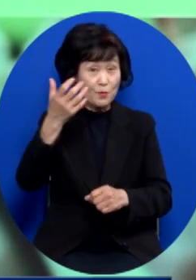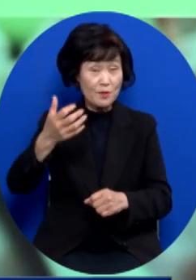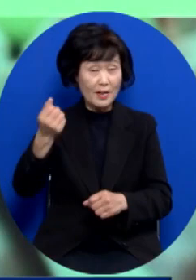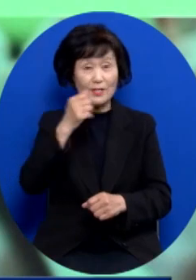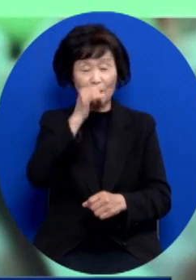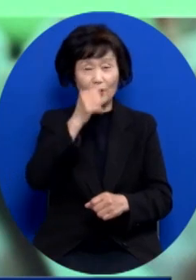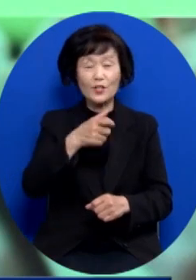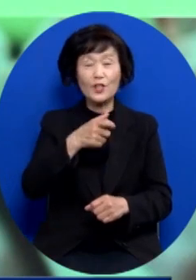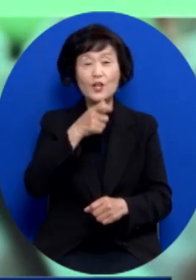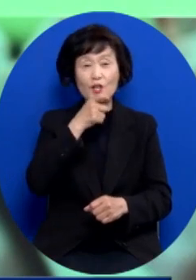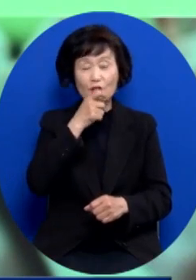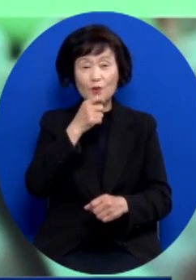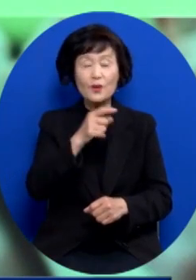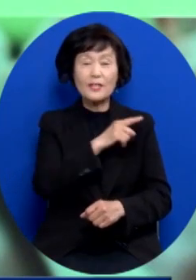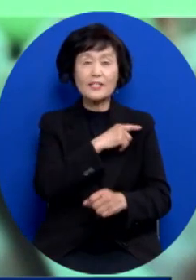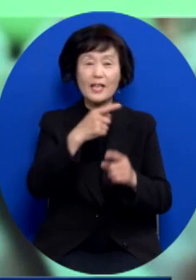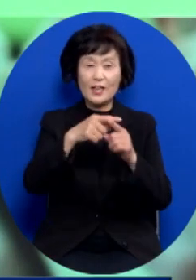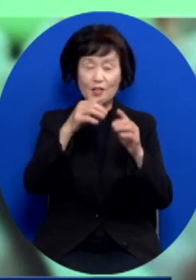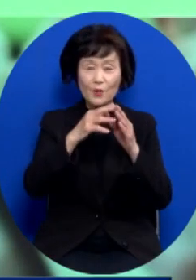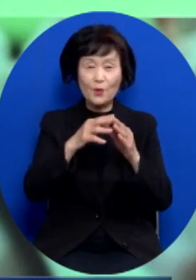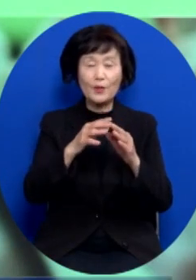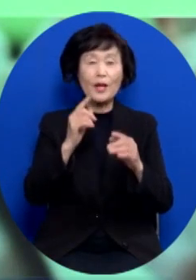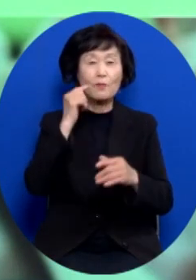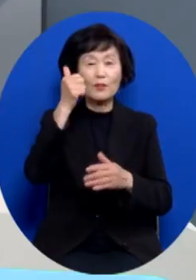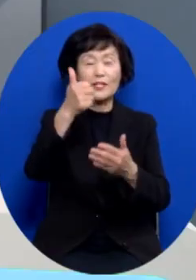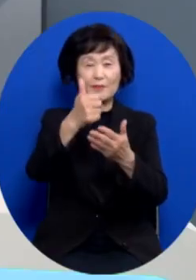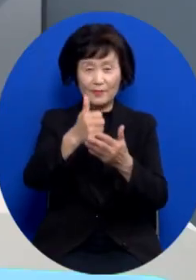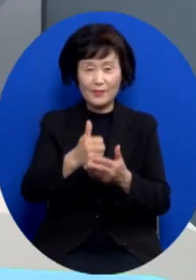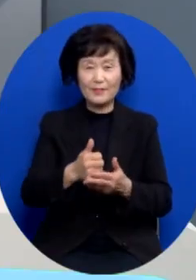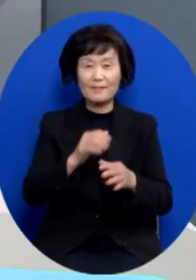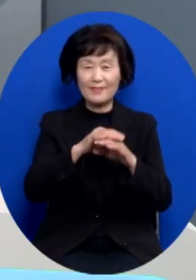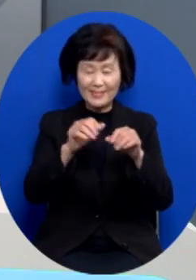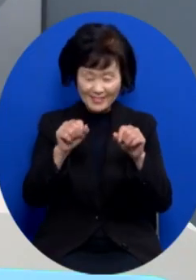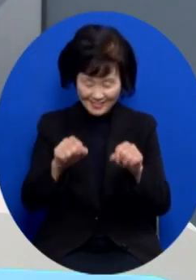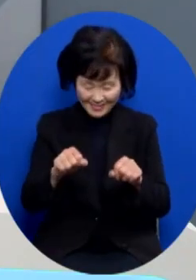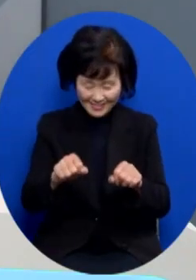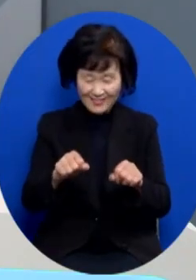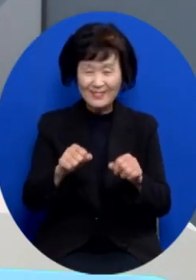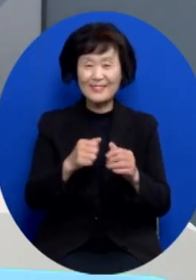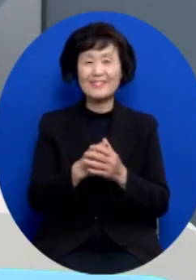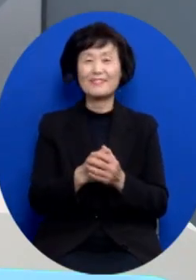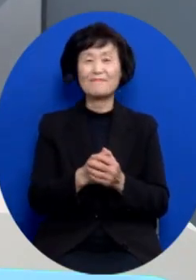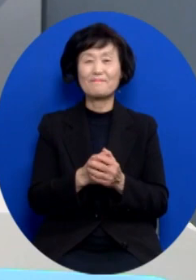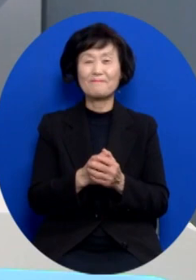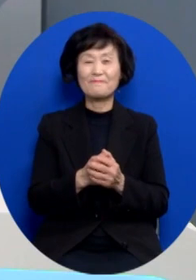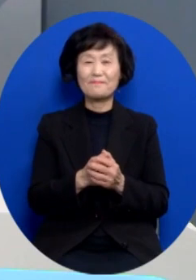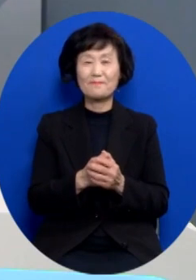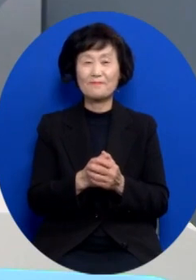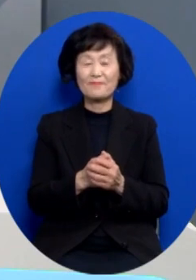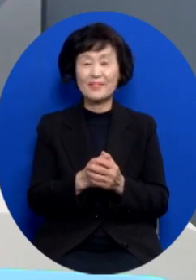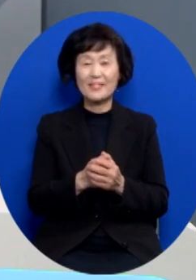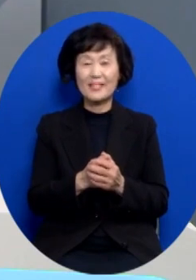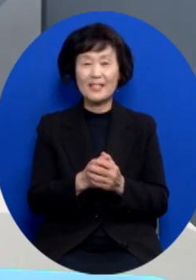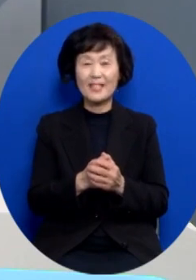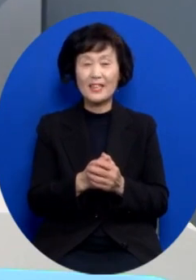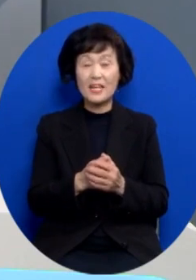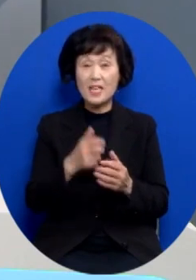수원제일교회 김근영 목사님 모시고 이야기 나눠보겠습니다 목사님 안녕하세요 안녕하세요 반갑습니다 수원제일교회가